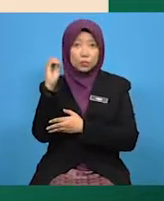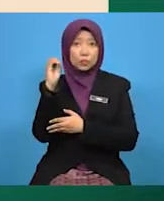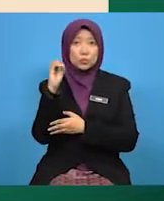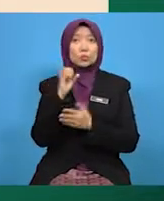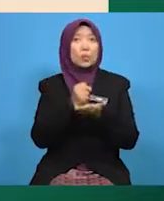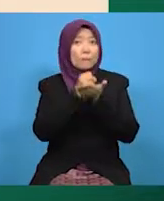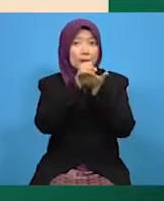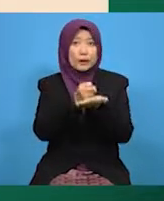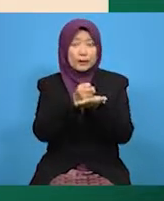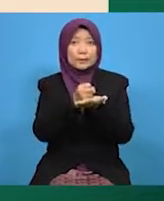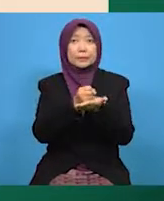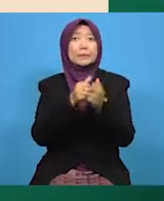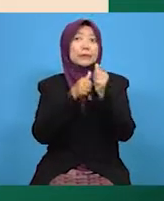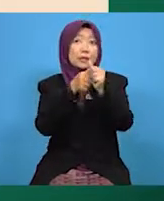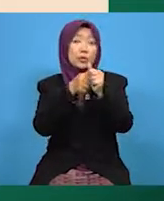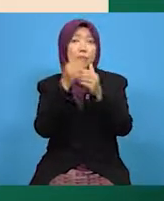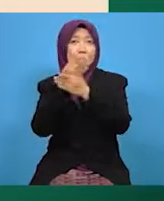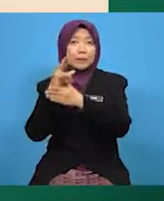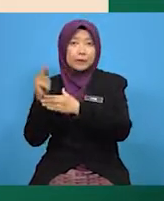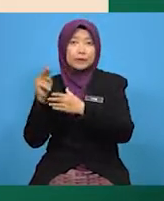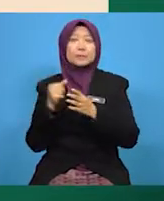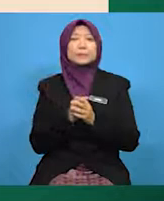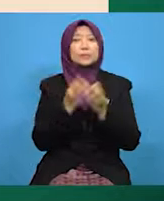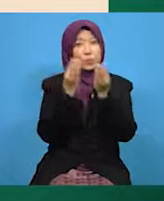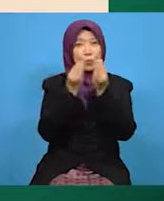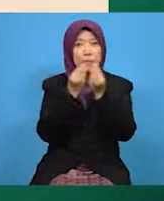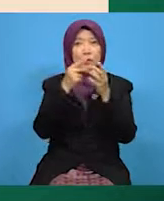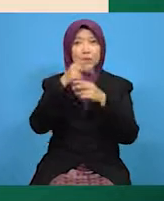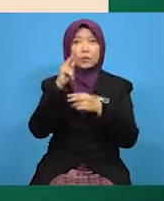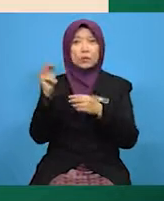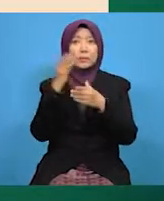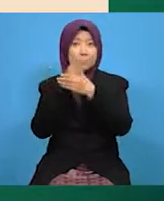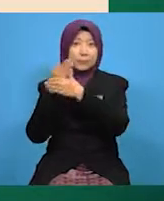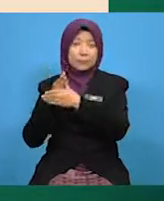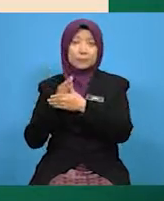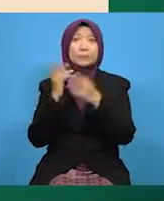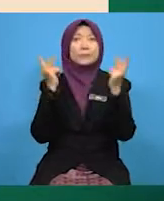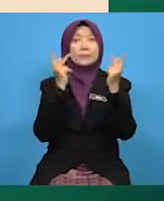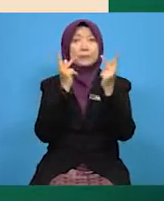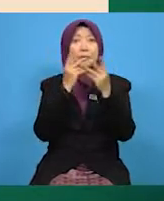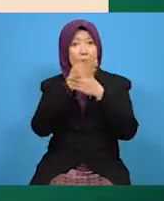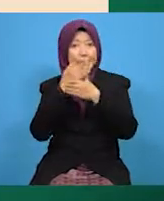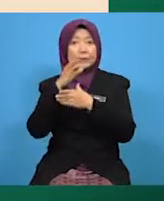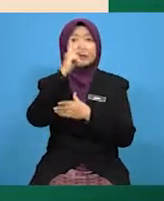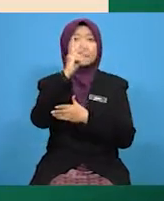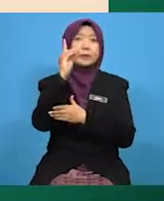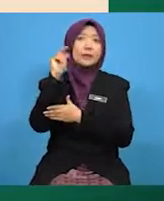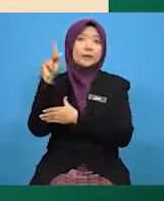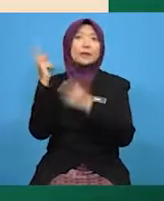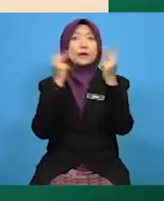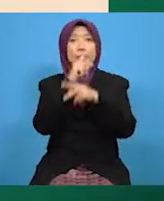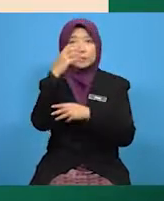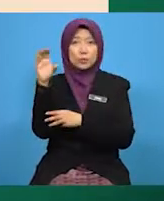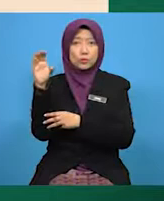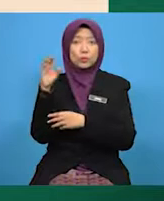sektor sama dengan jumlah keluaran ikut sektor dibahagikan dengan jumlah KDNK darab dengan